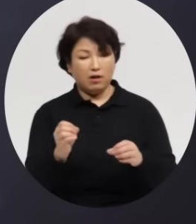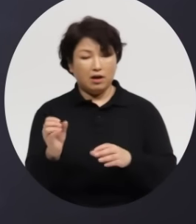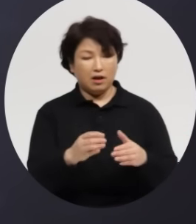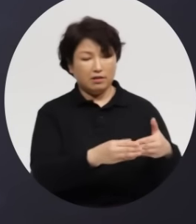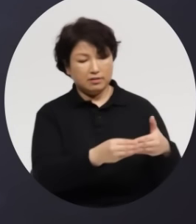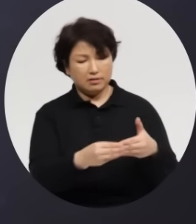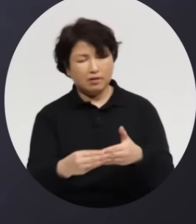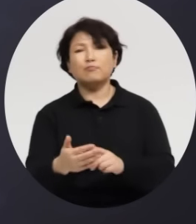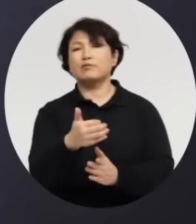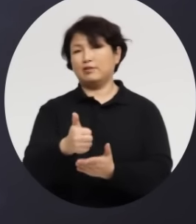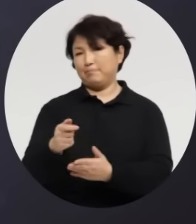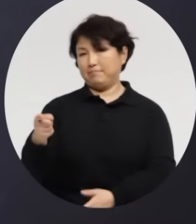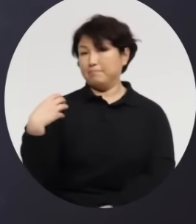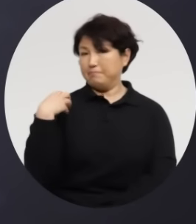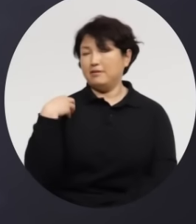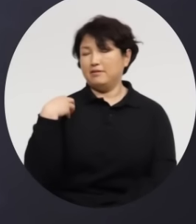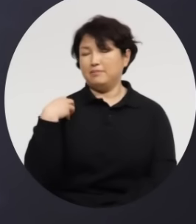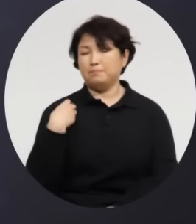부처님이 딱 잡아버린 거.